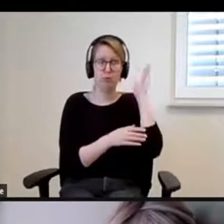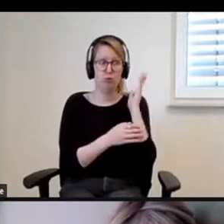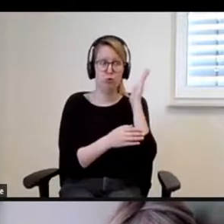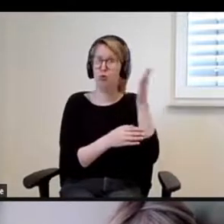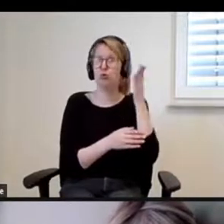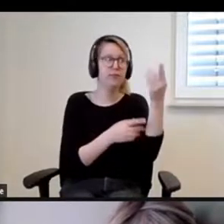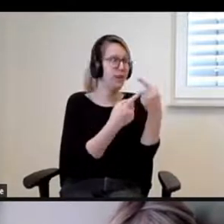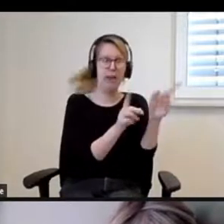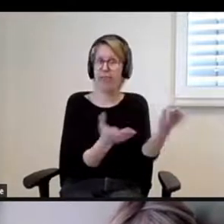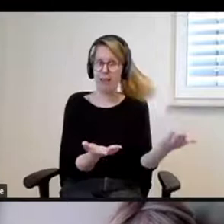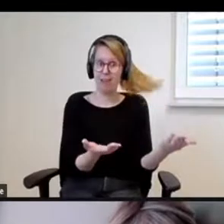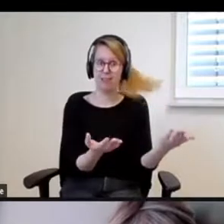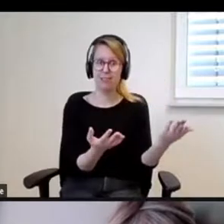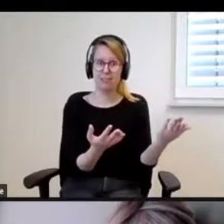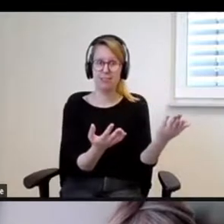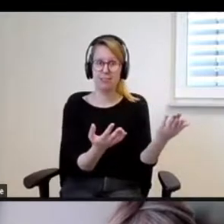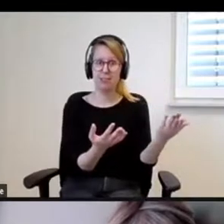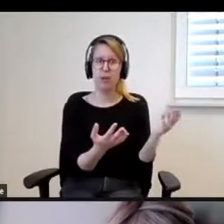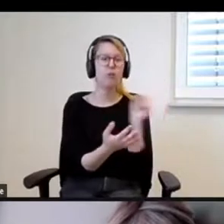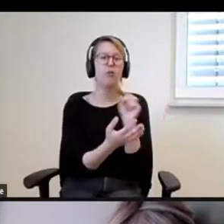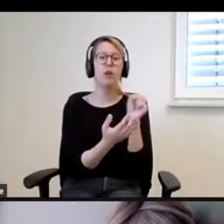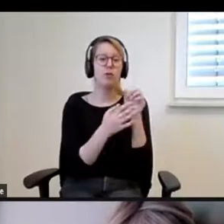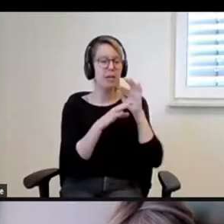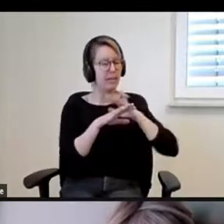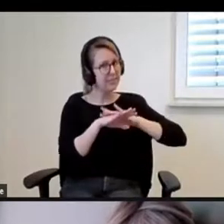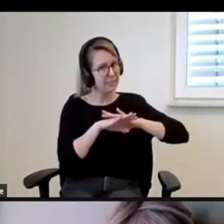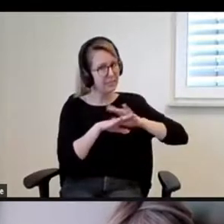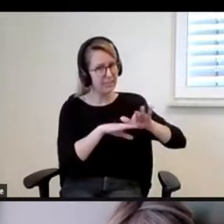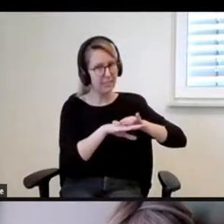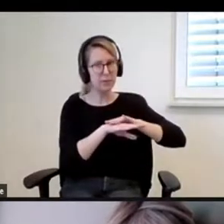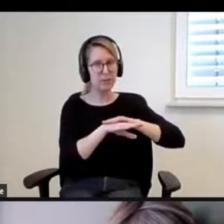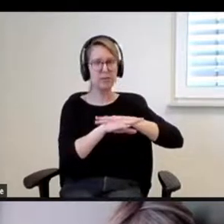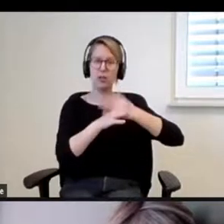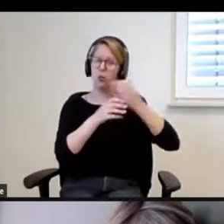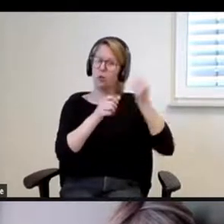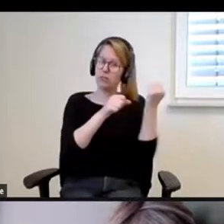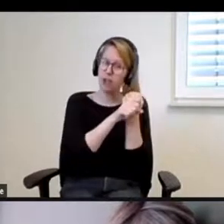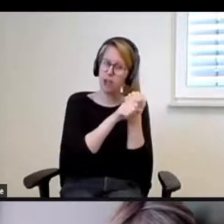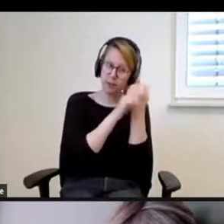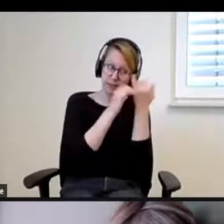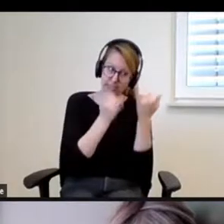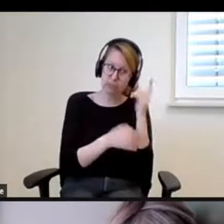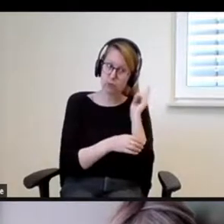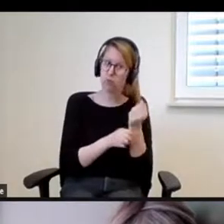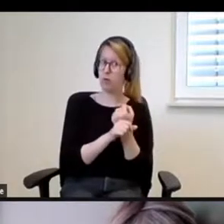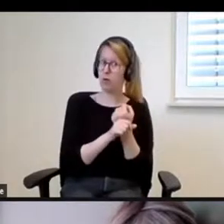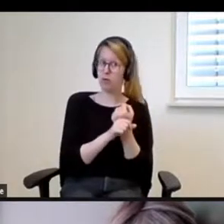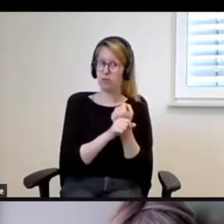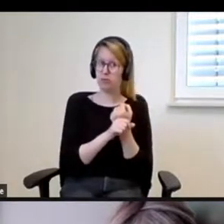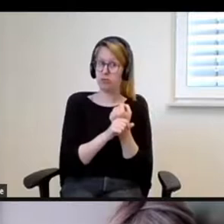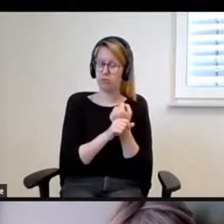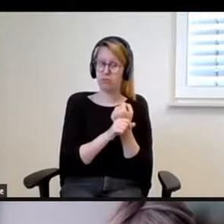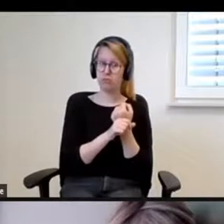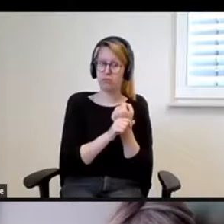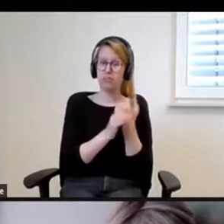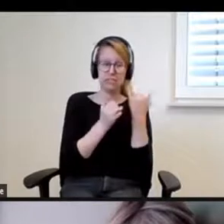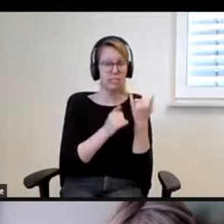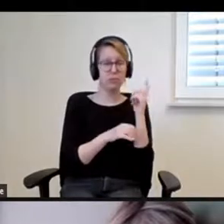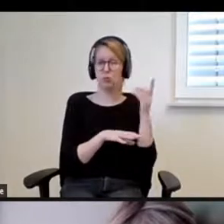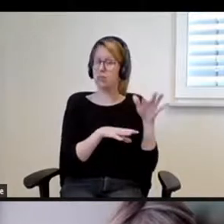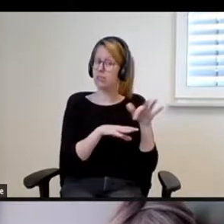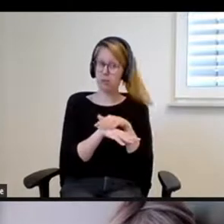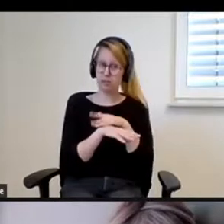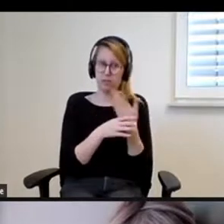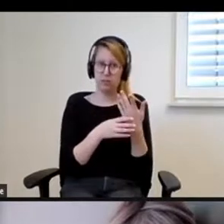sensibilisations qu'on a besoin de faire maintenant sont aussi un peu le fruit peut-être d'une exclusion avant, parce qu'un